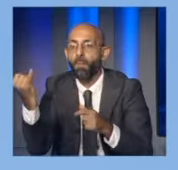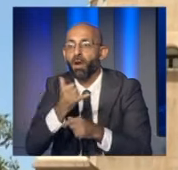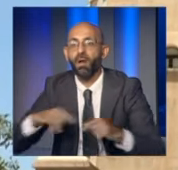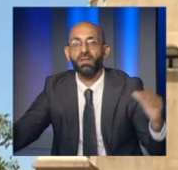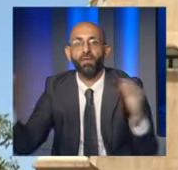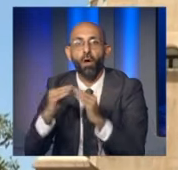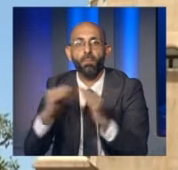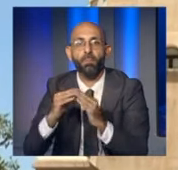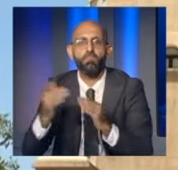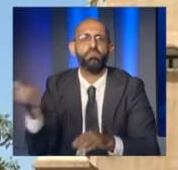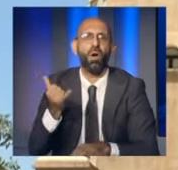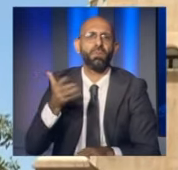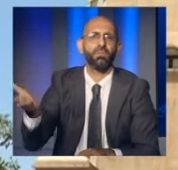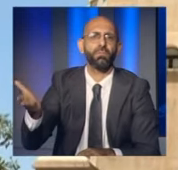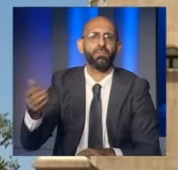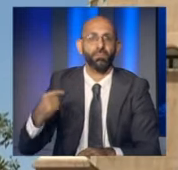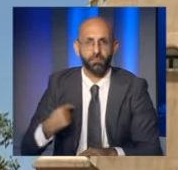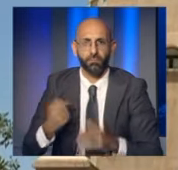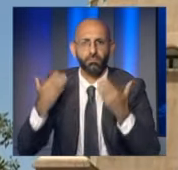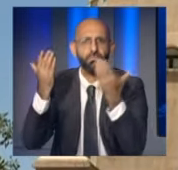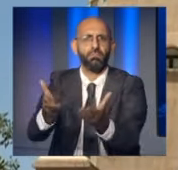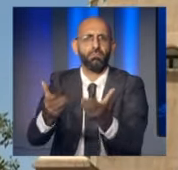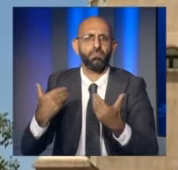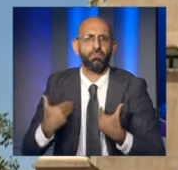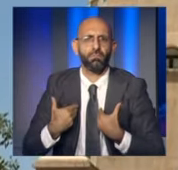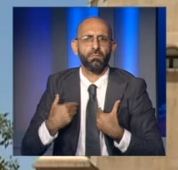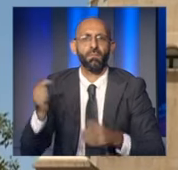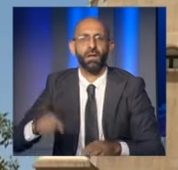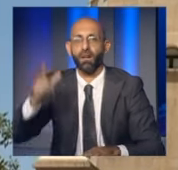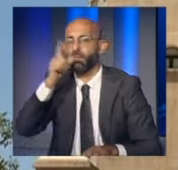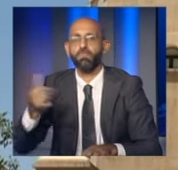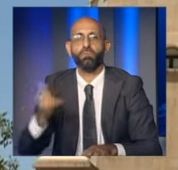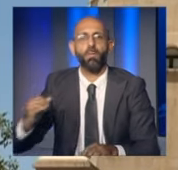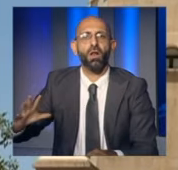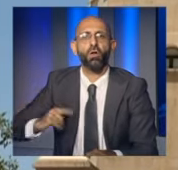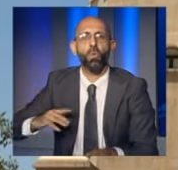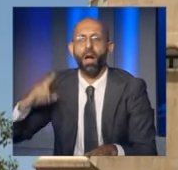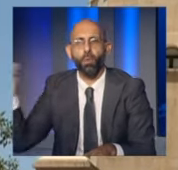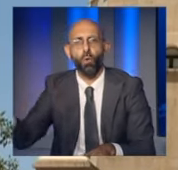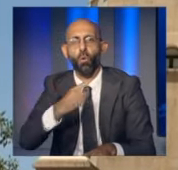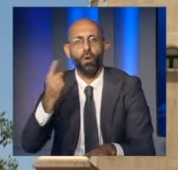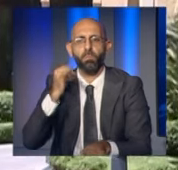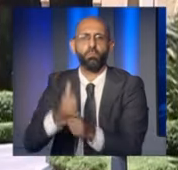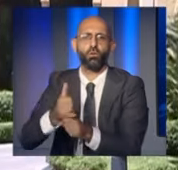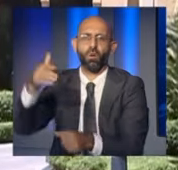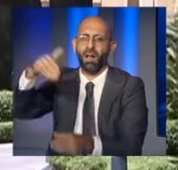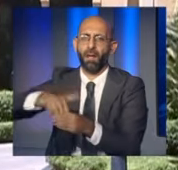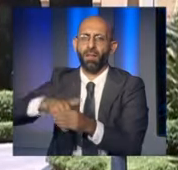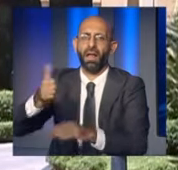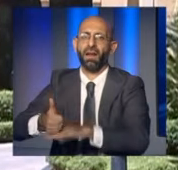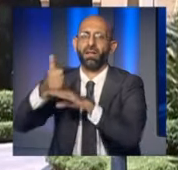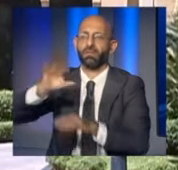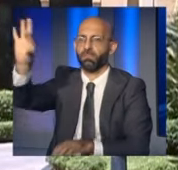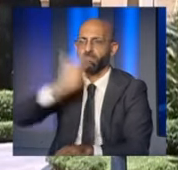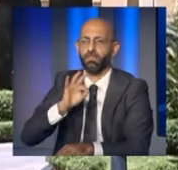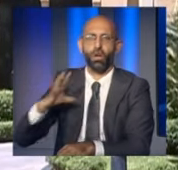خمس دورات، وفي حال تعذر انتخاب رئيس للجمهورية ندعو لجلسة بعد انقضاء 24 ساعة